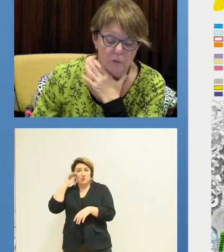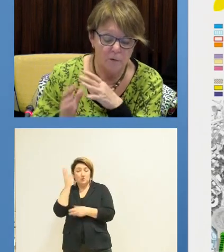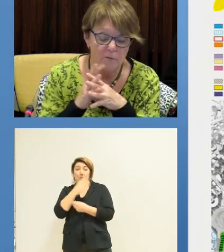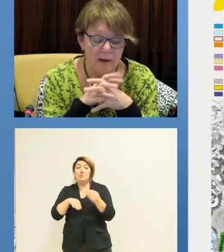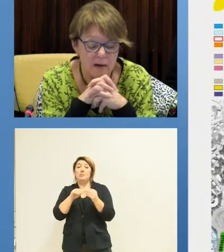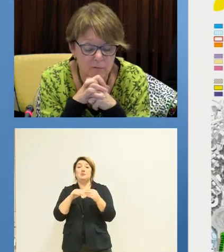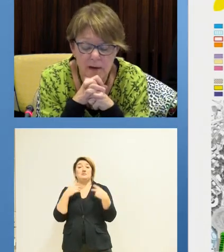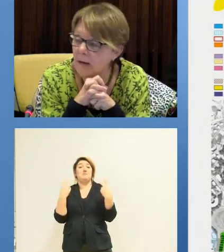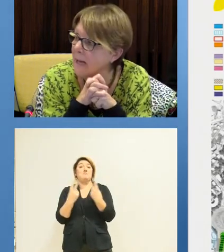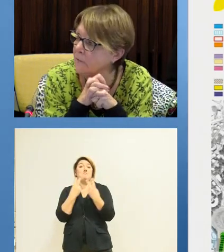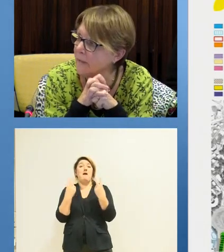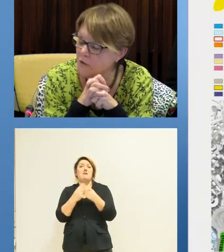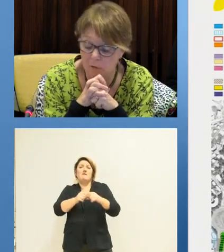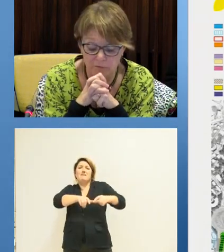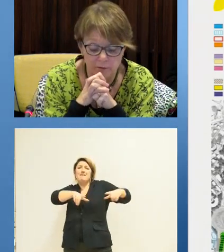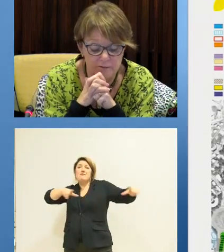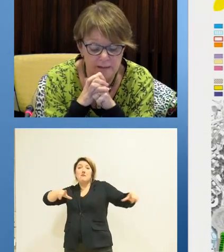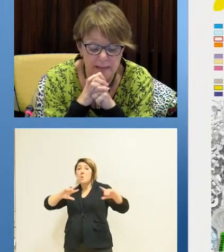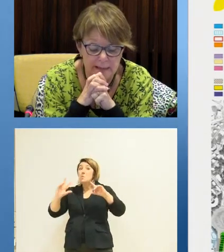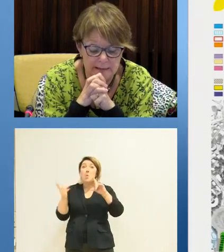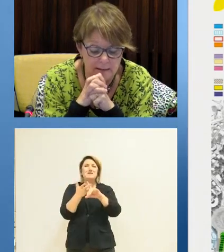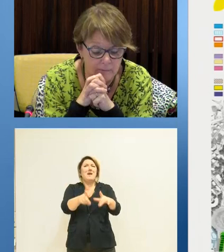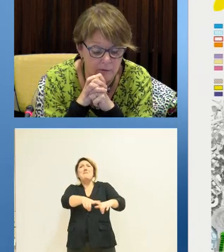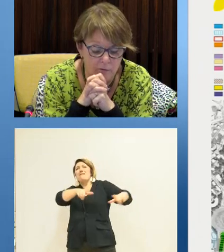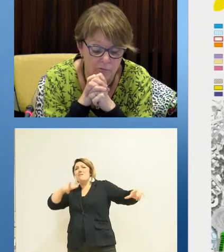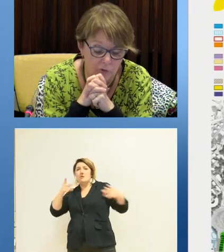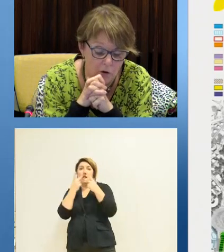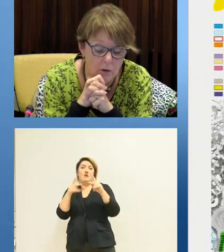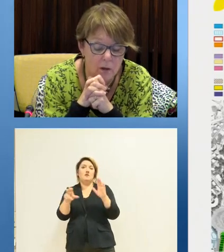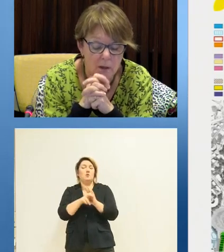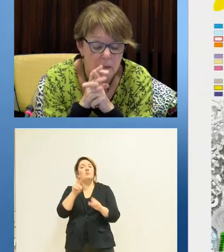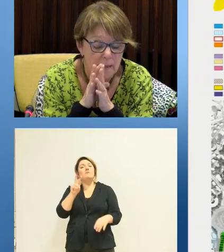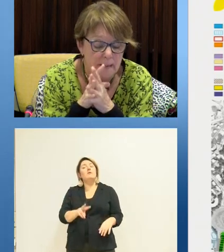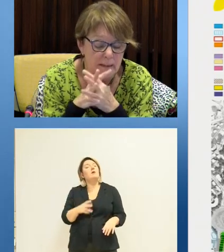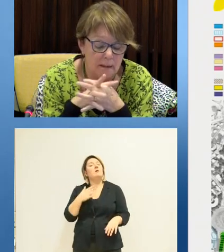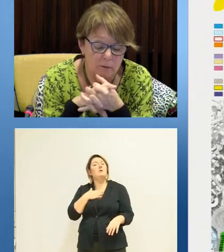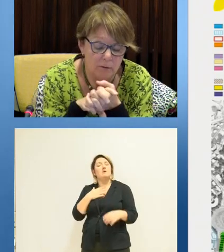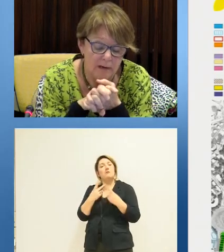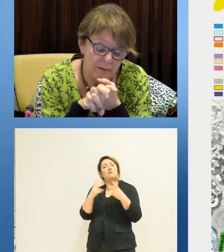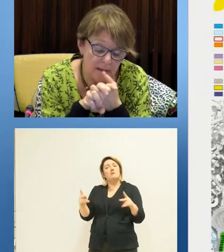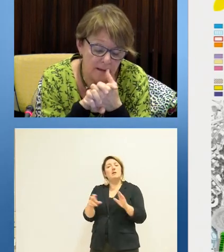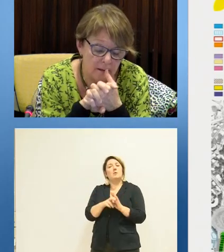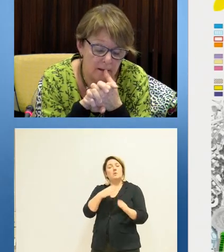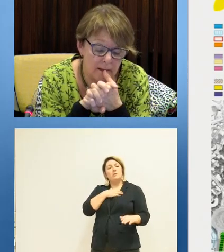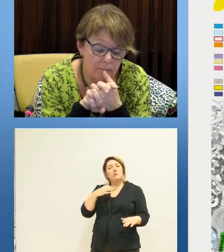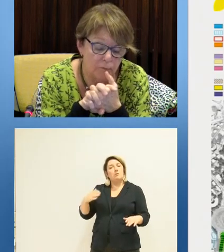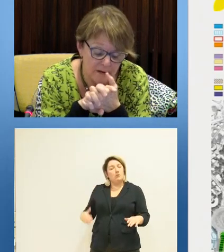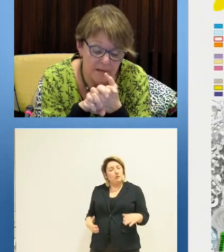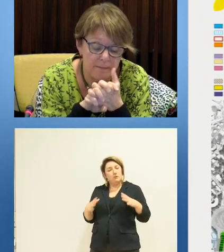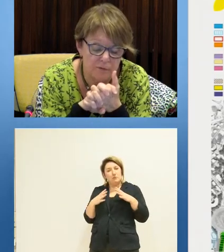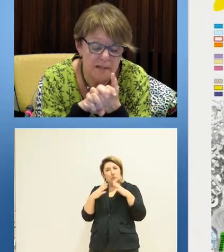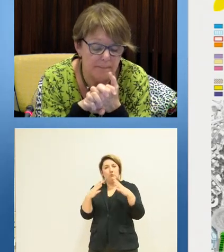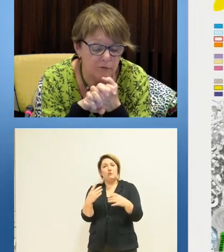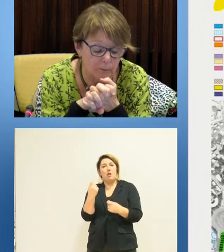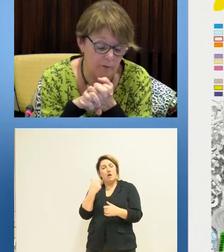ville de grenoble va avoir un engagement financier extrêmement fort et la vie et pour la